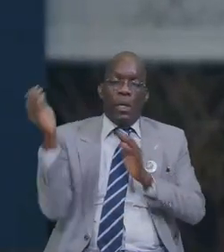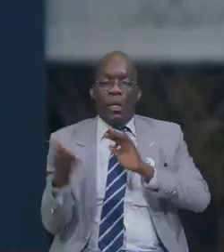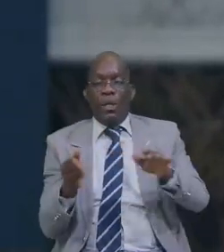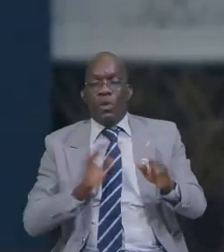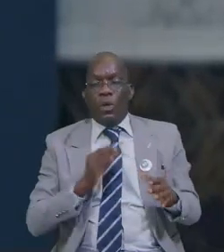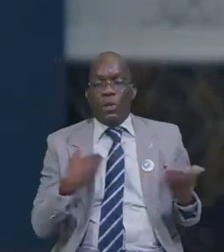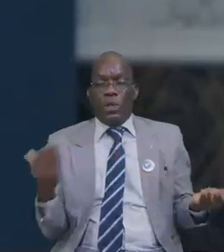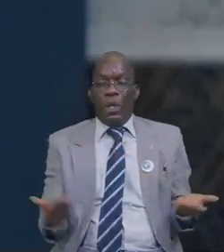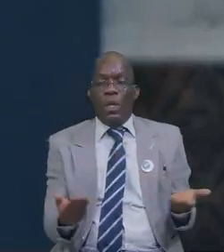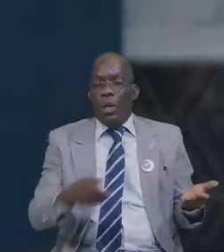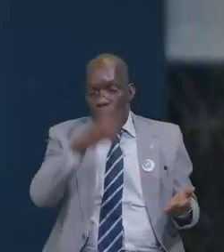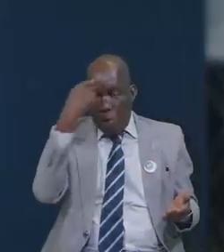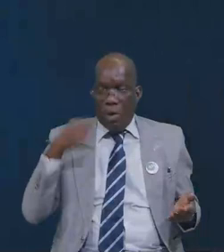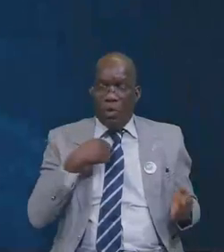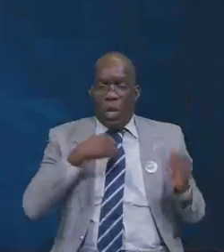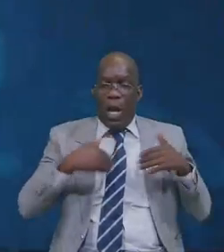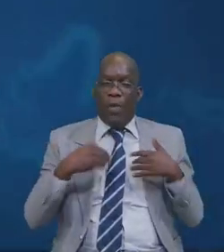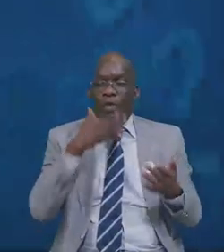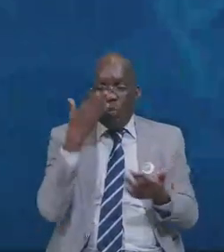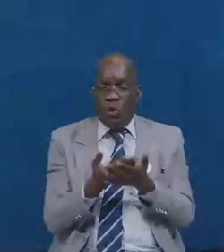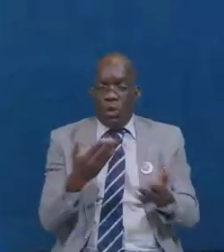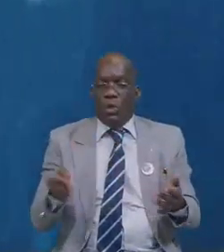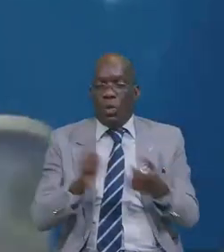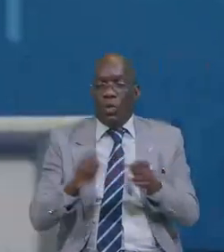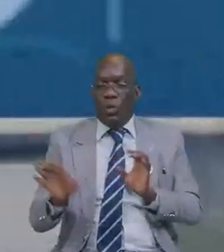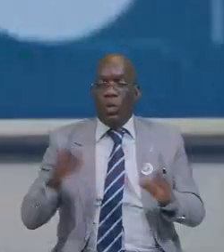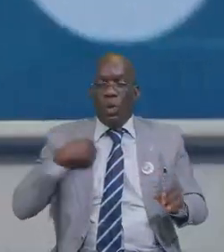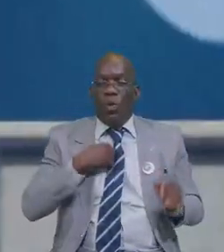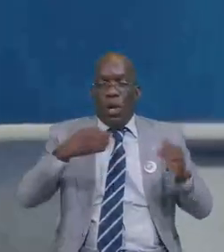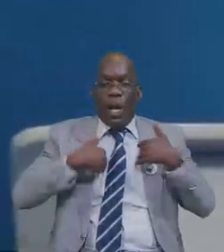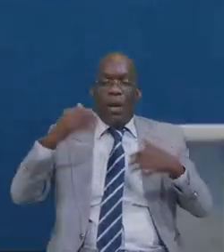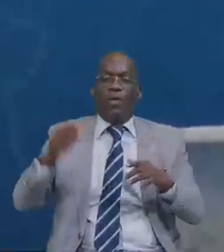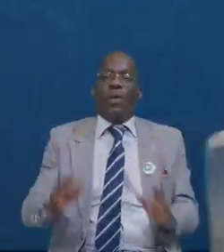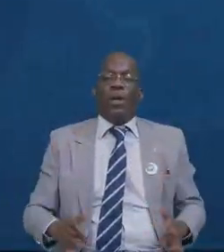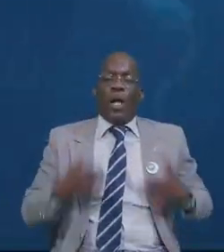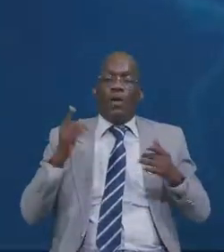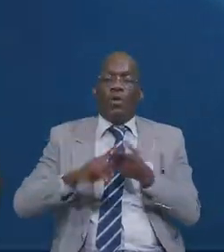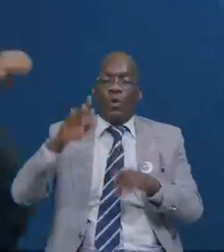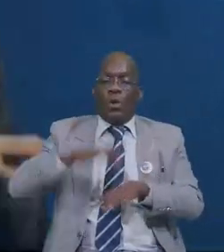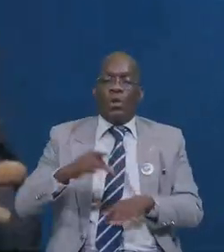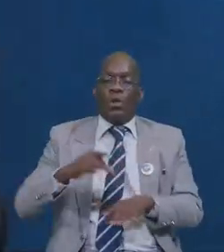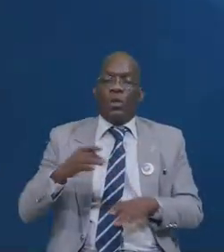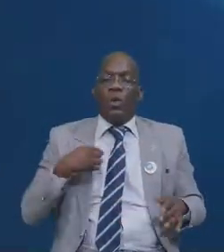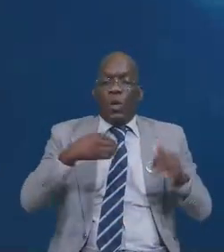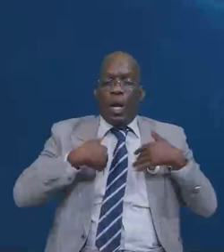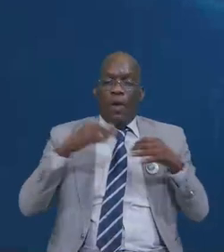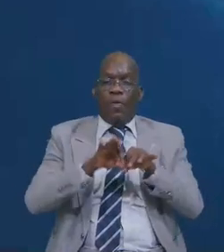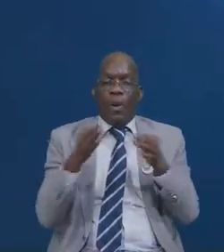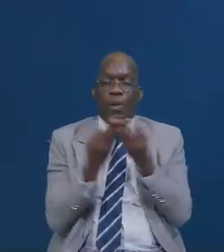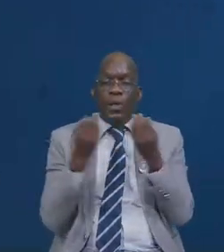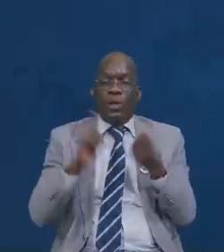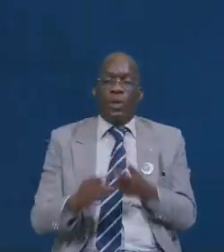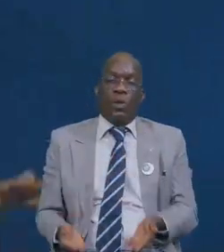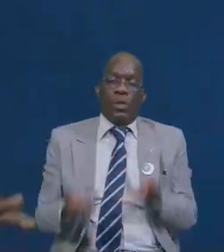parce que nous avons de bonnes choses à faire. Nous avons l'évangile à prêcher. Nous avons des vies à toucher et nous avons des familles à